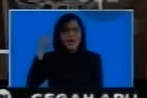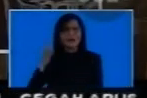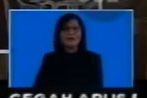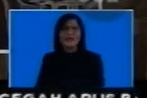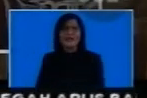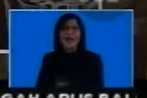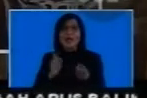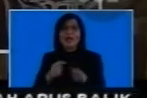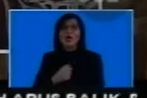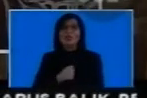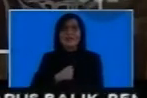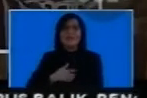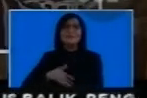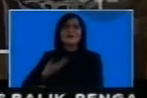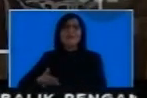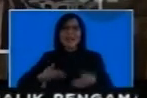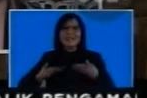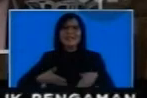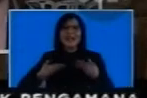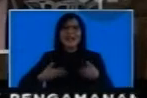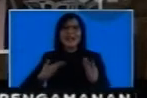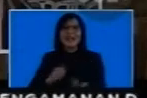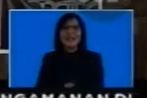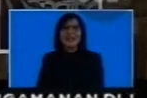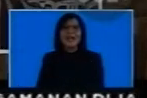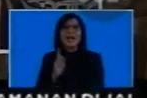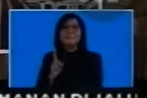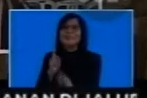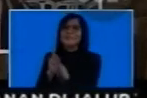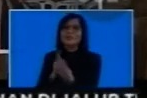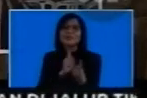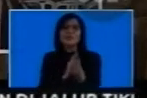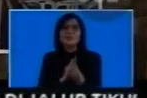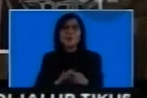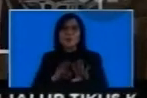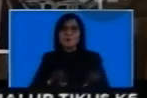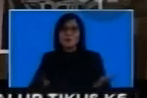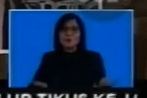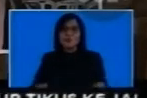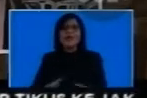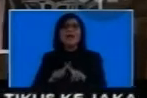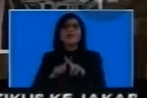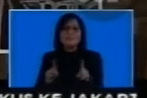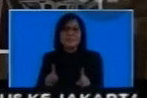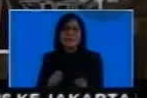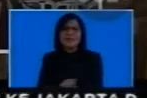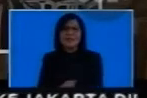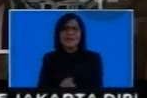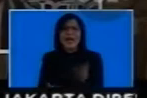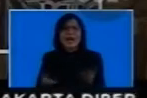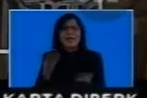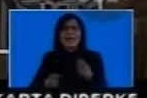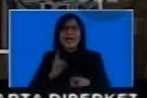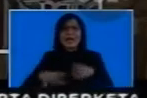Ya, saya cukup merasa senang juga, Mas, karena bisa bertemu mereka. Tapi di satu sisi juga kadang